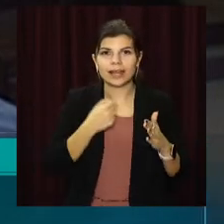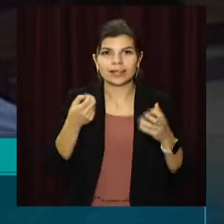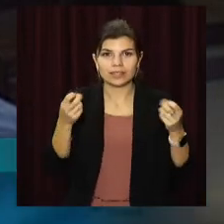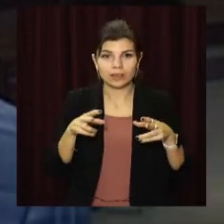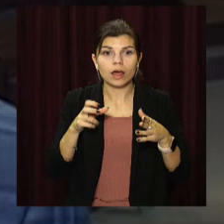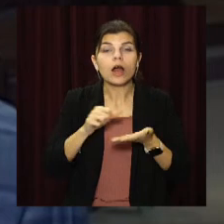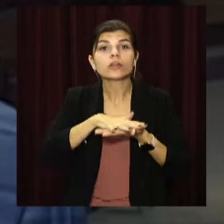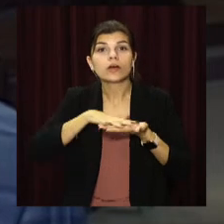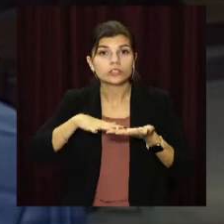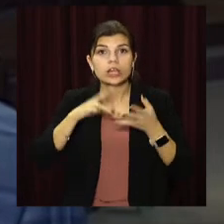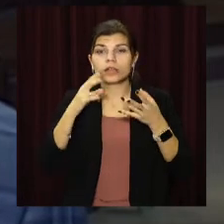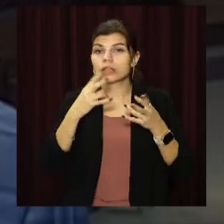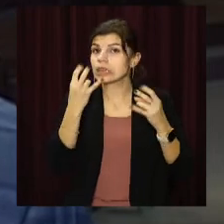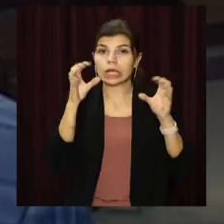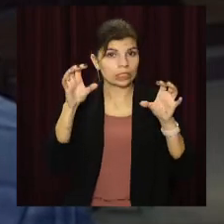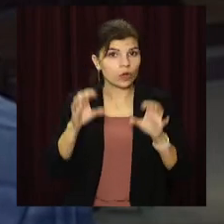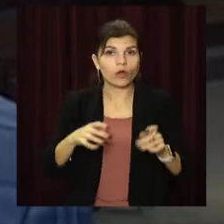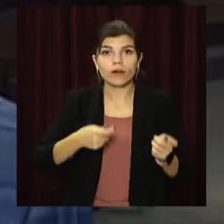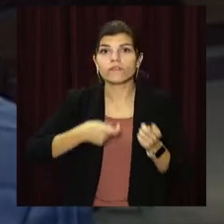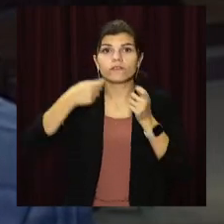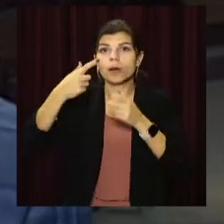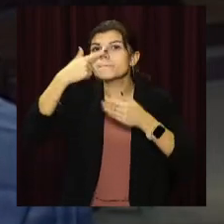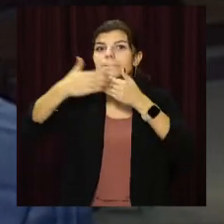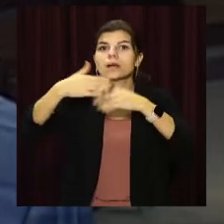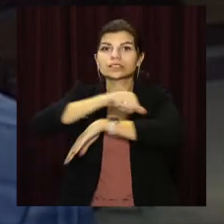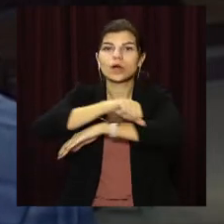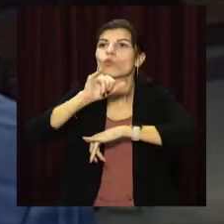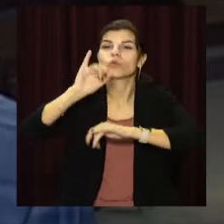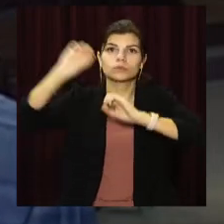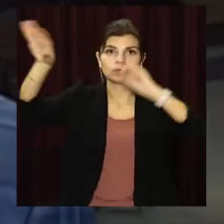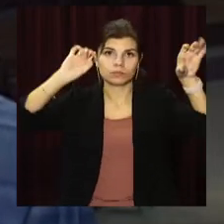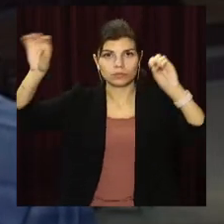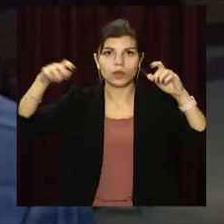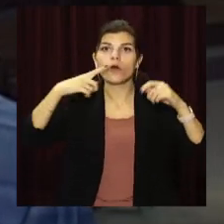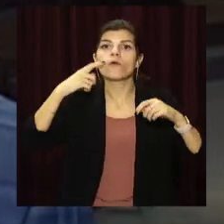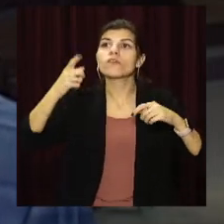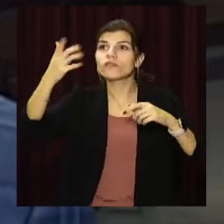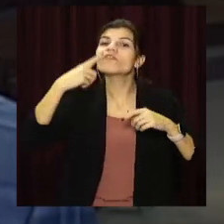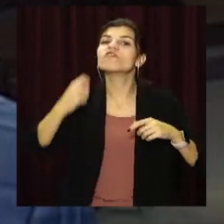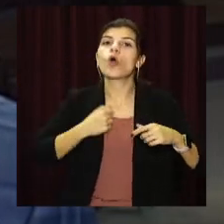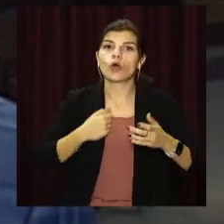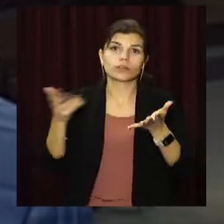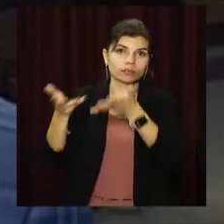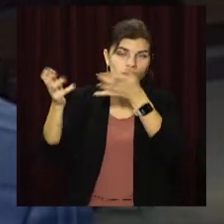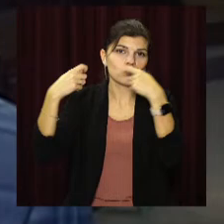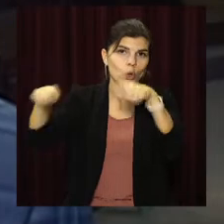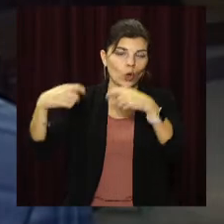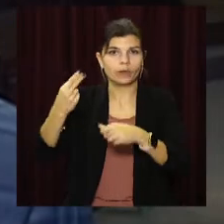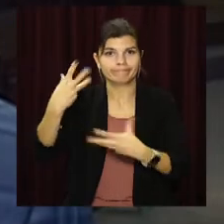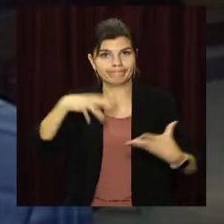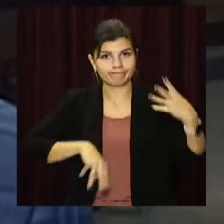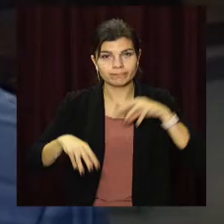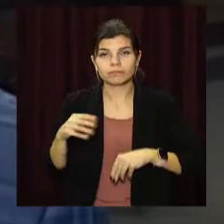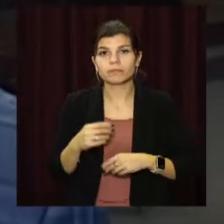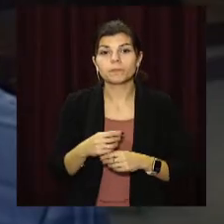з подальшим їх незаконним вивезенням до країн близького зарубіжжя для потреб військово-промислових підприємств та військових об'єктів